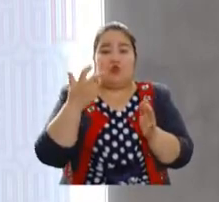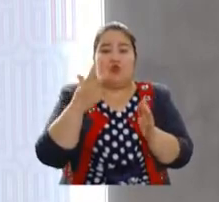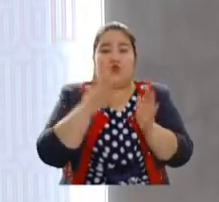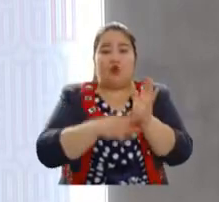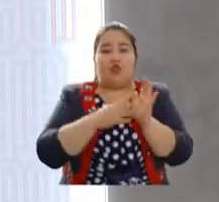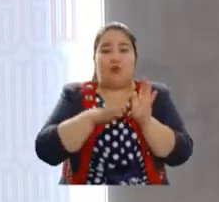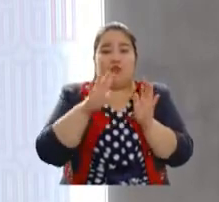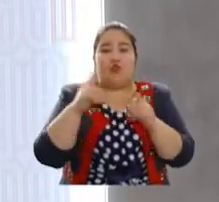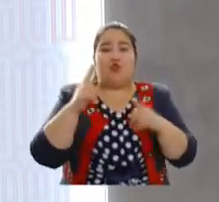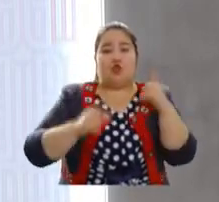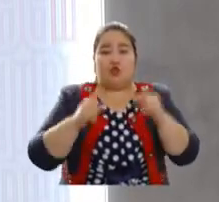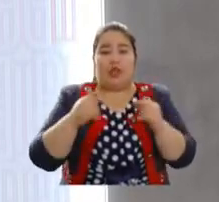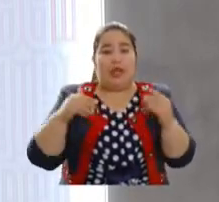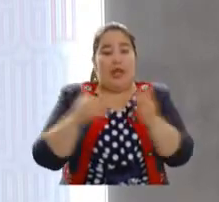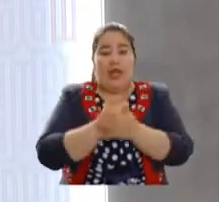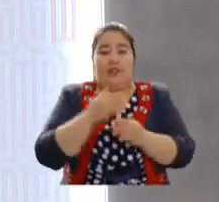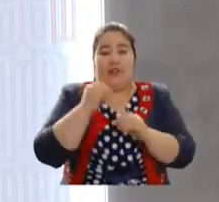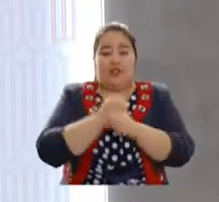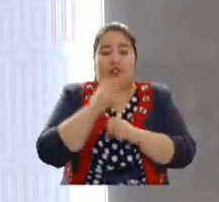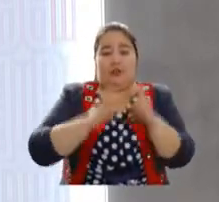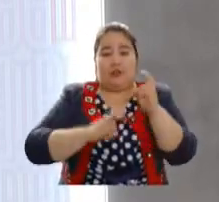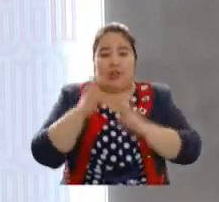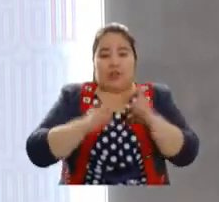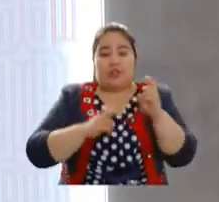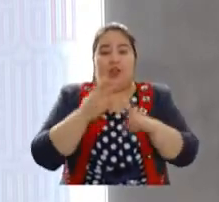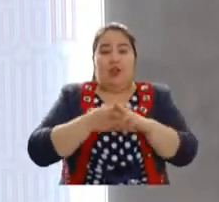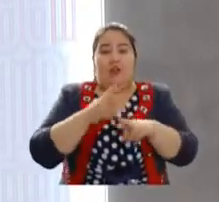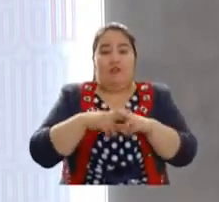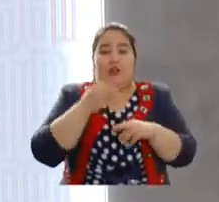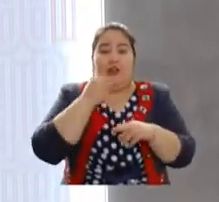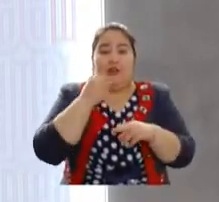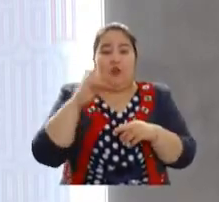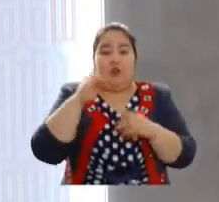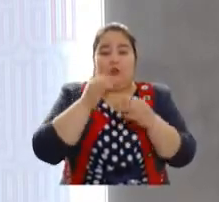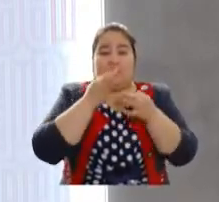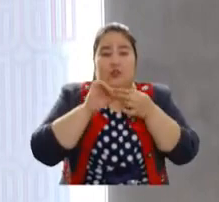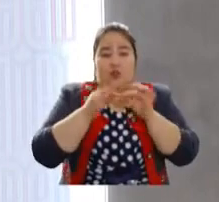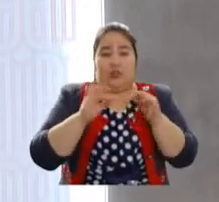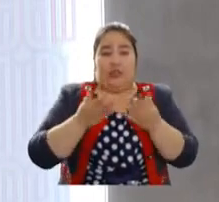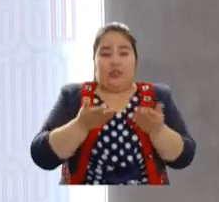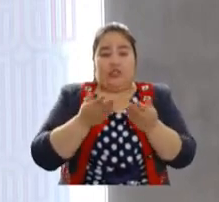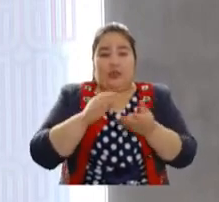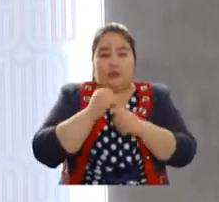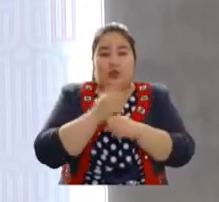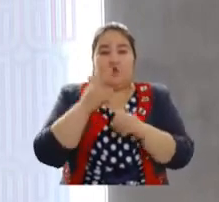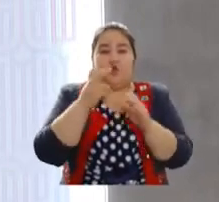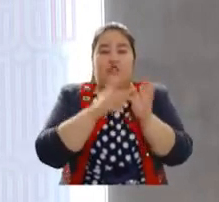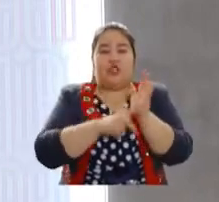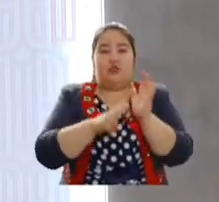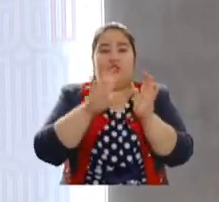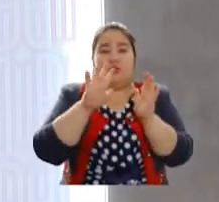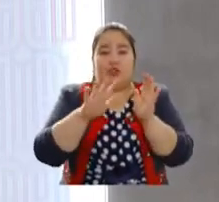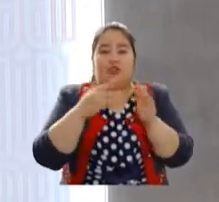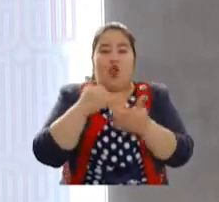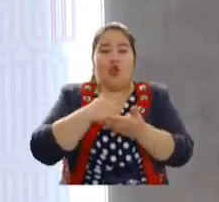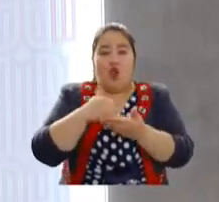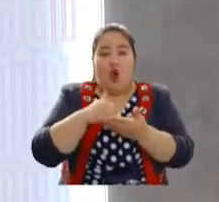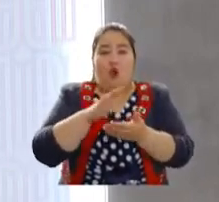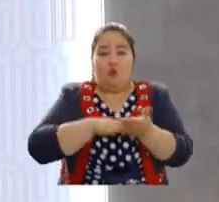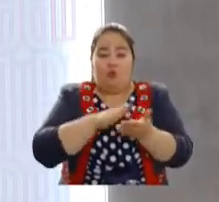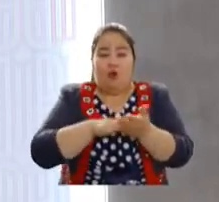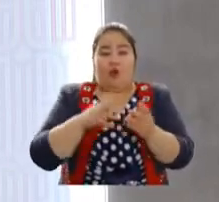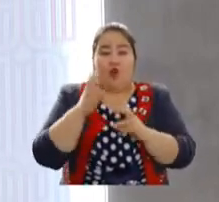1395 ta sutni qayta ishlash, 1281 ta qandolat mahsulotlari ishlab chiqarish, 375 ta yog' moy